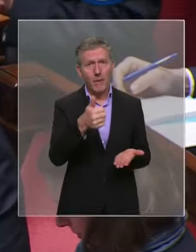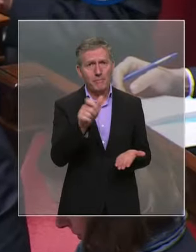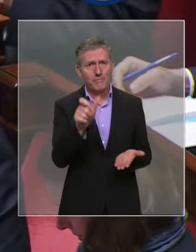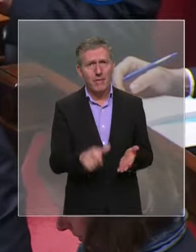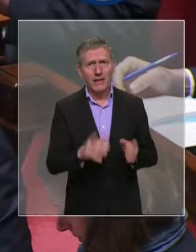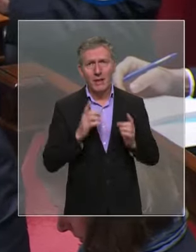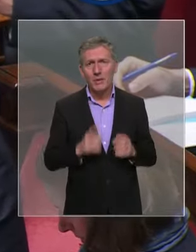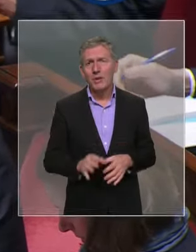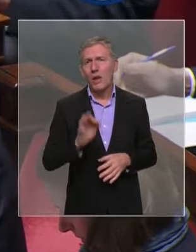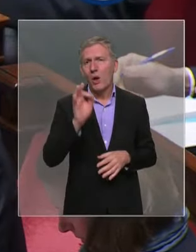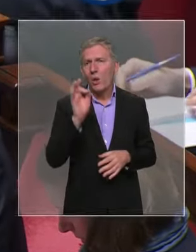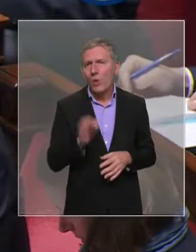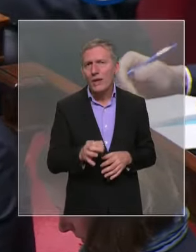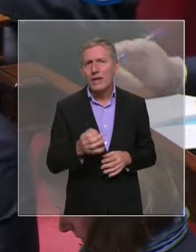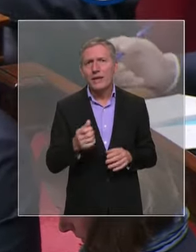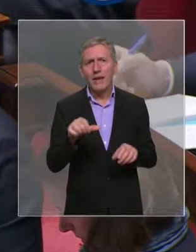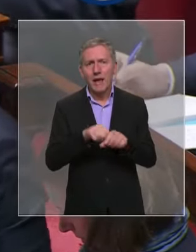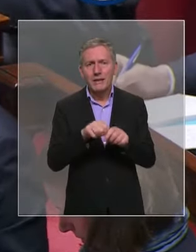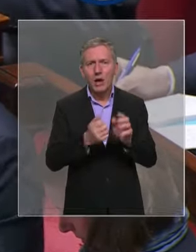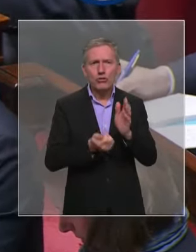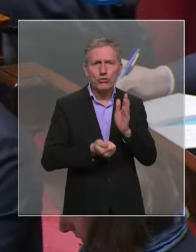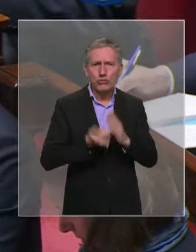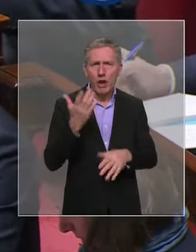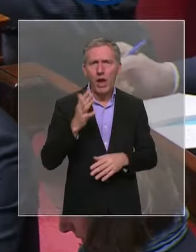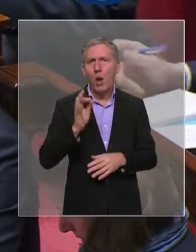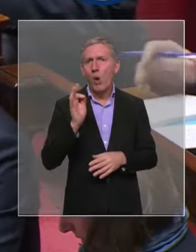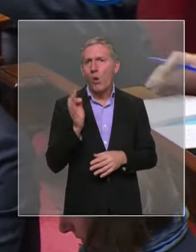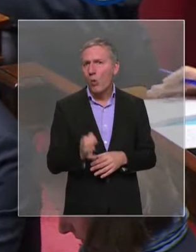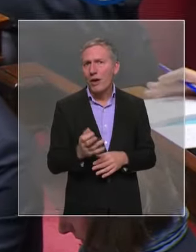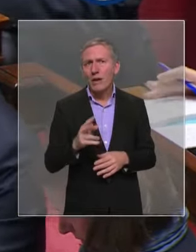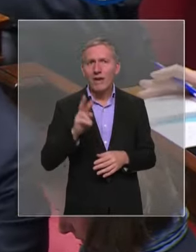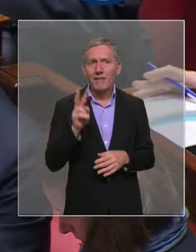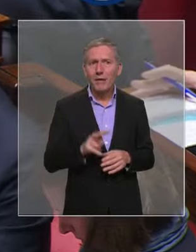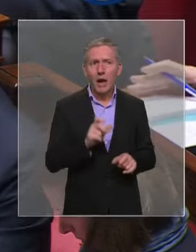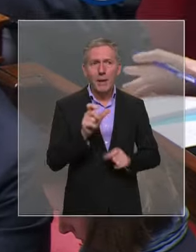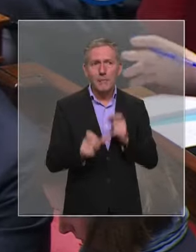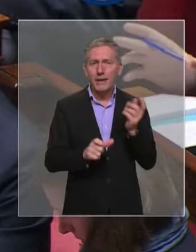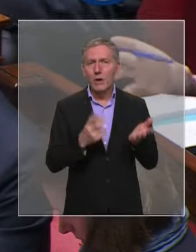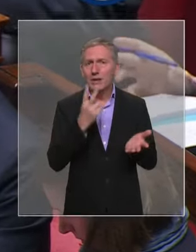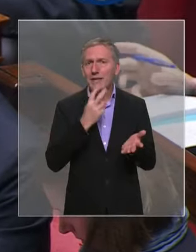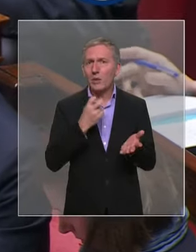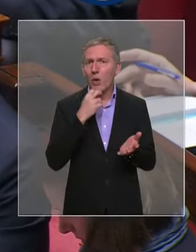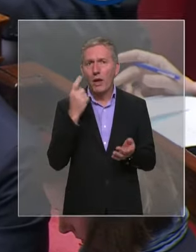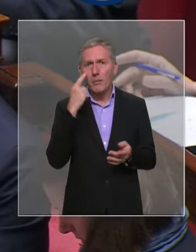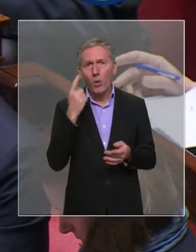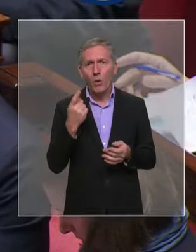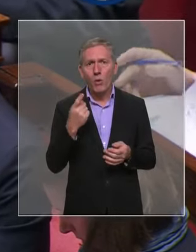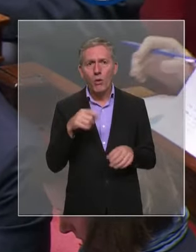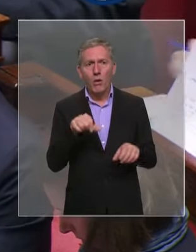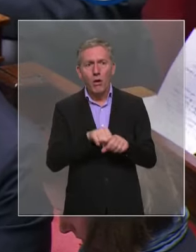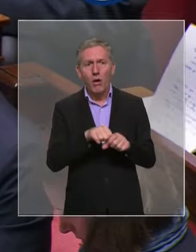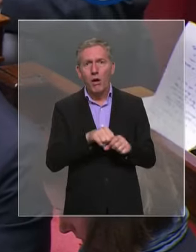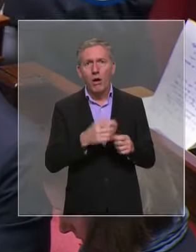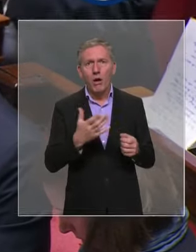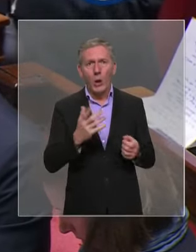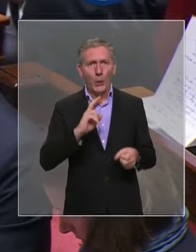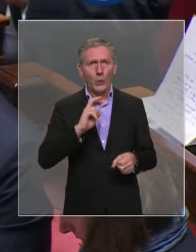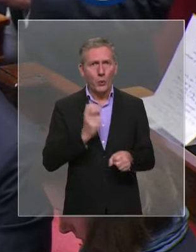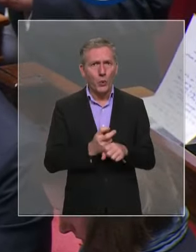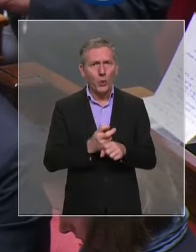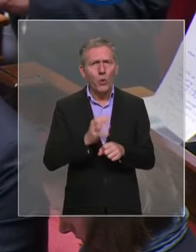évidemment l'essence reste chère. Évidemment nos compatriotes ont des défis pour nourrir, pour remplir leurs réservoirs. Mais vous le